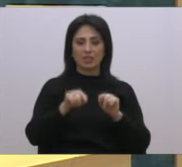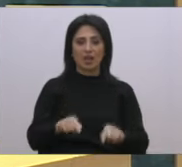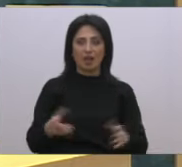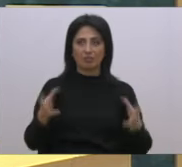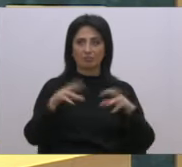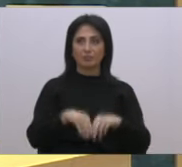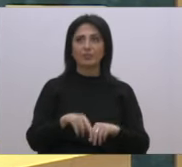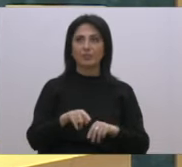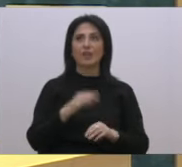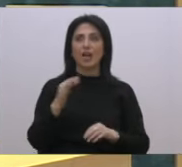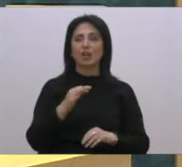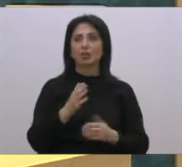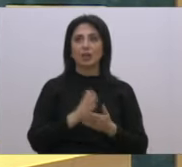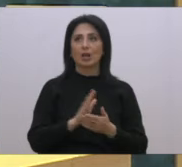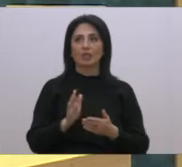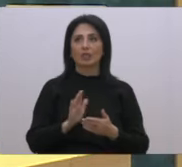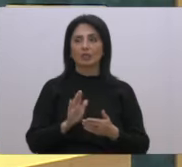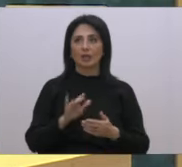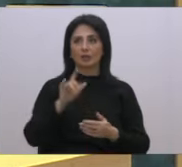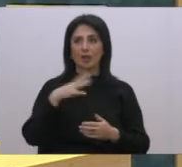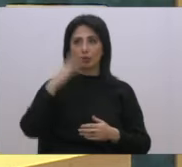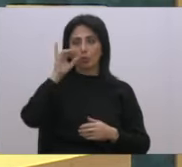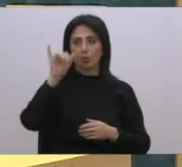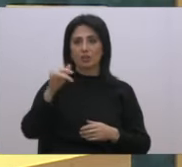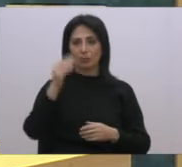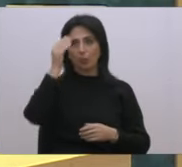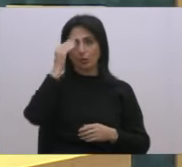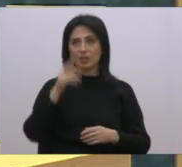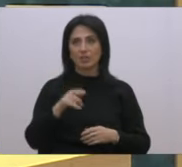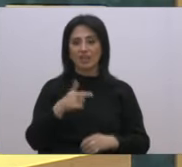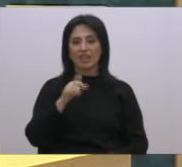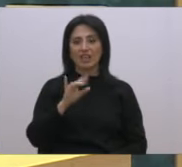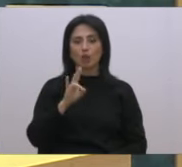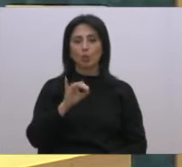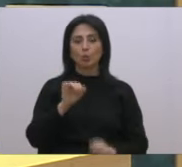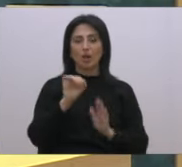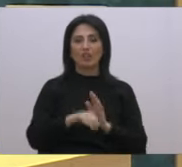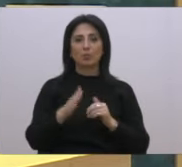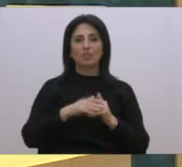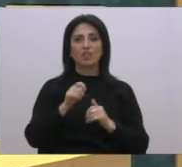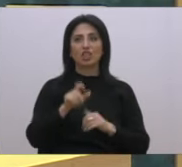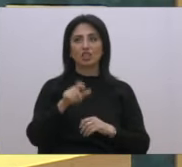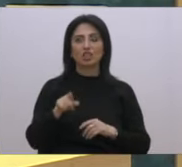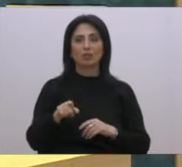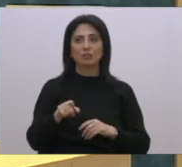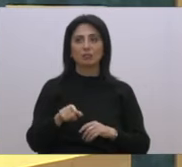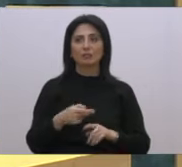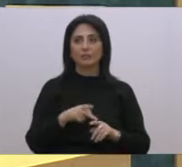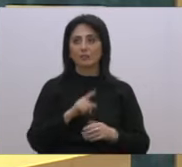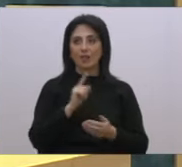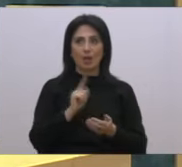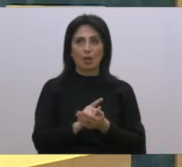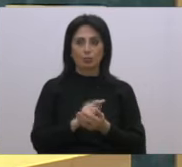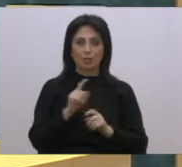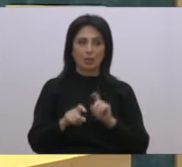ამაზე არასოდეს არ გვაქვს ქართულოსნებაში პოზიცია. თამას გინტურის კვალების დასჯა, ეს არის ის აუცილებელი